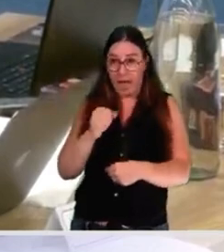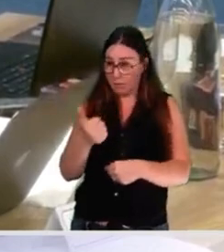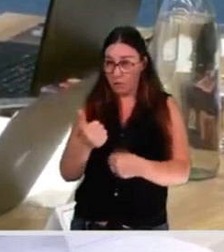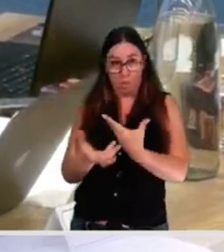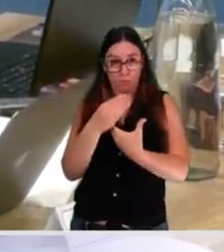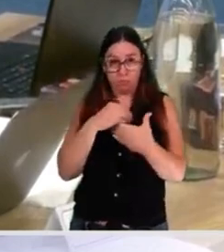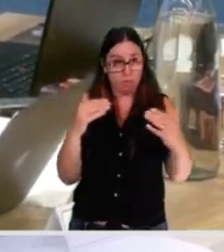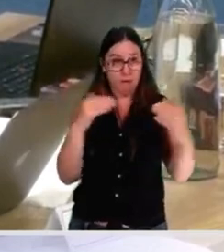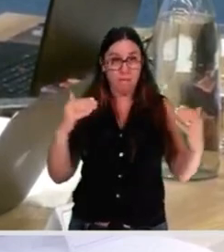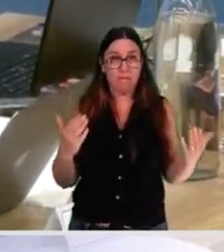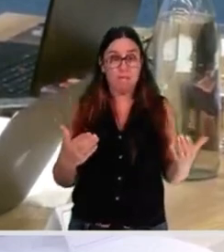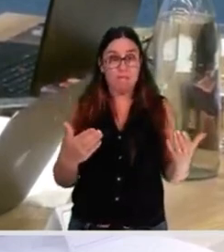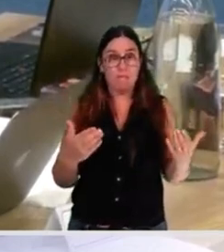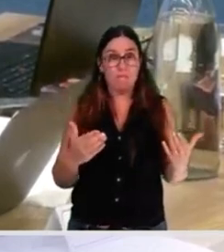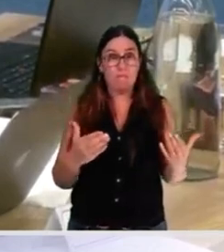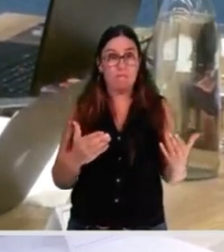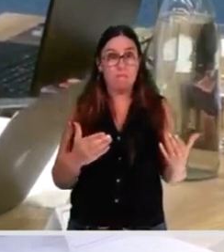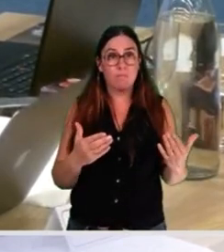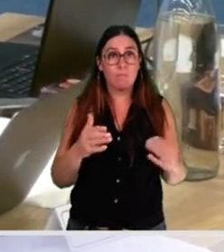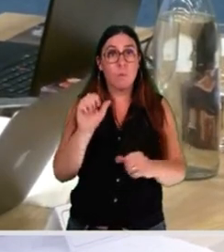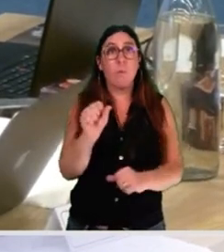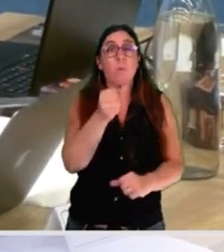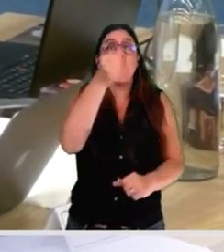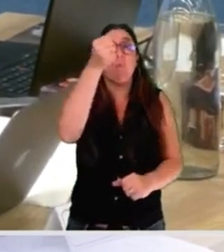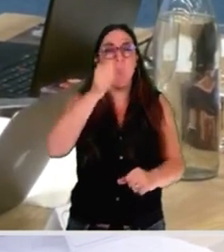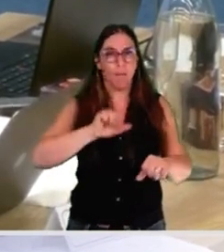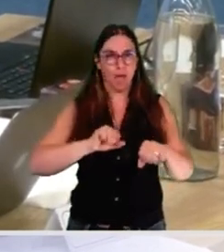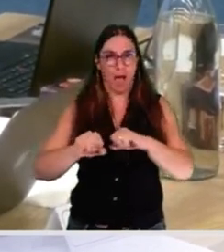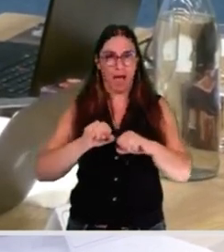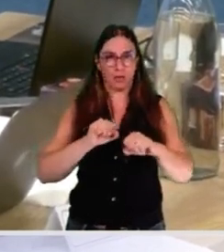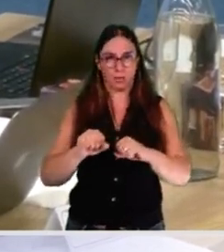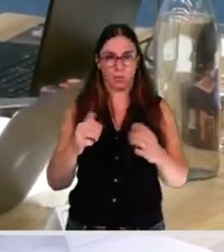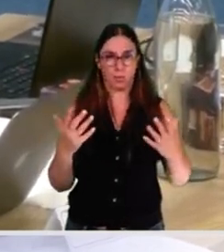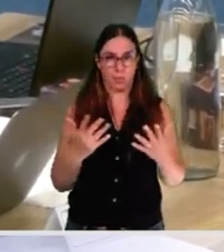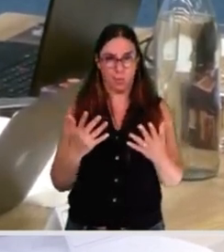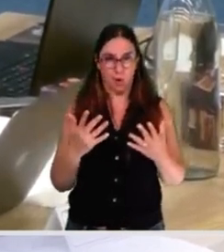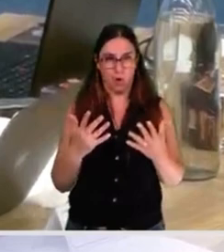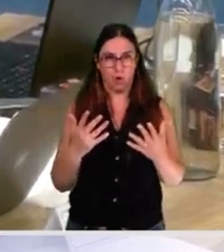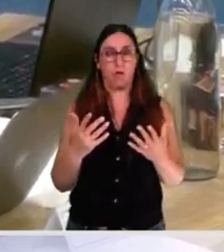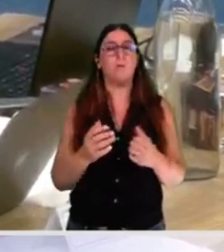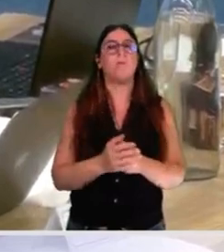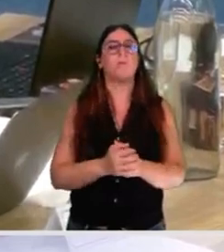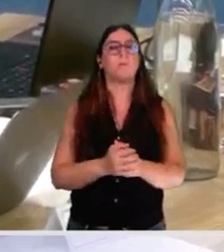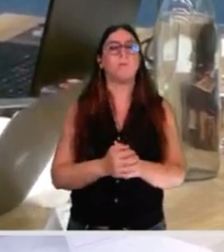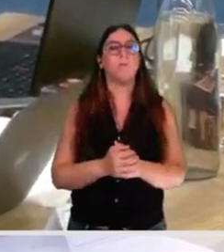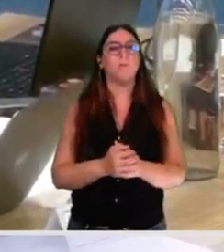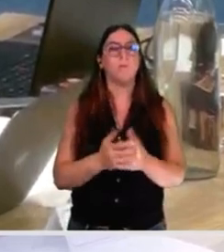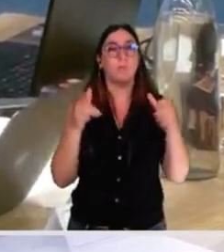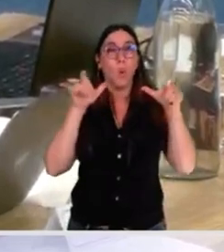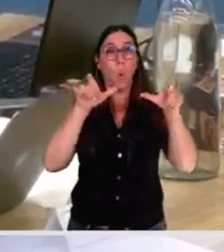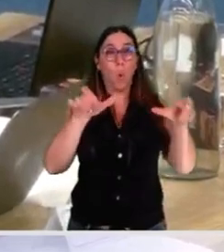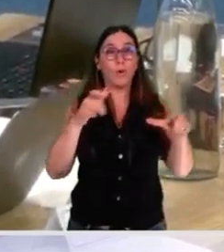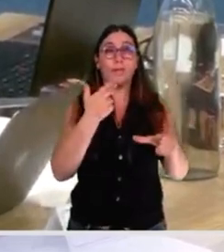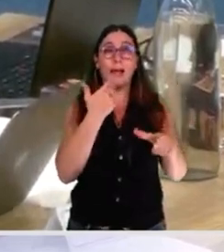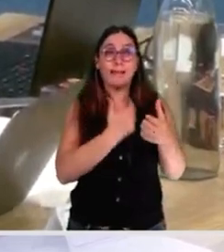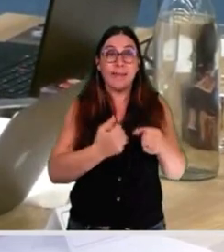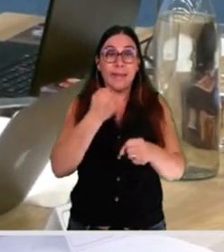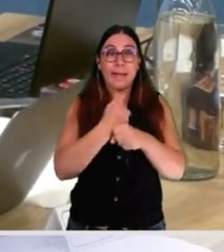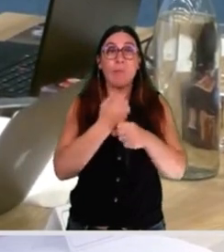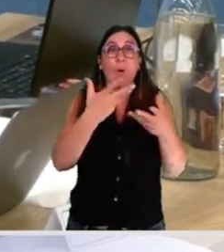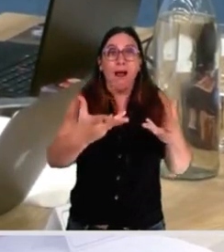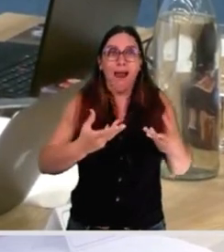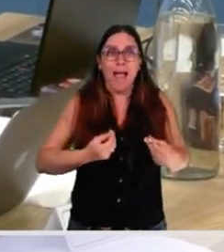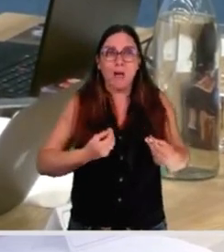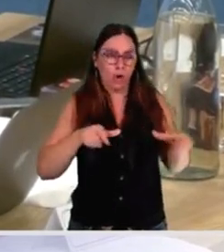lui-même. Le premier acte devrait être d'instaurer des audits qualité